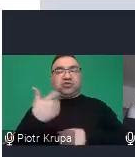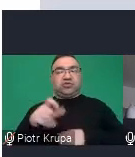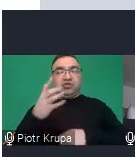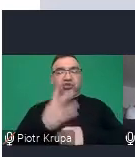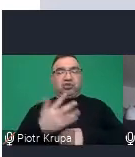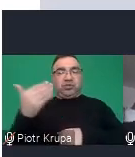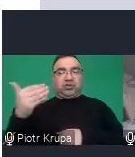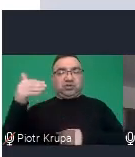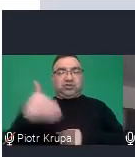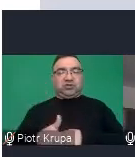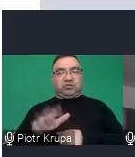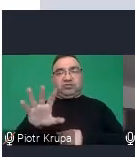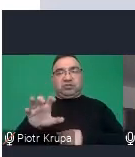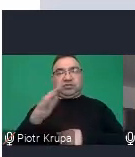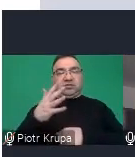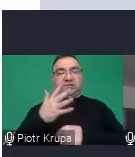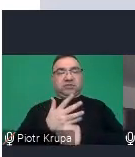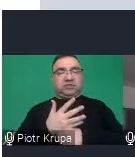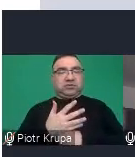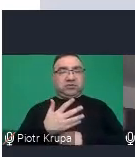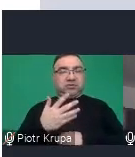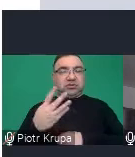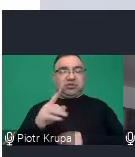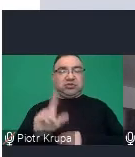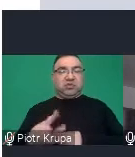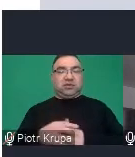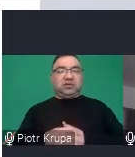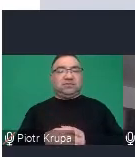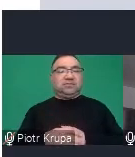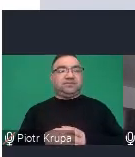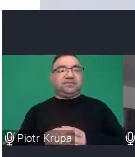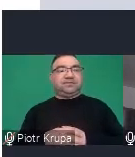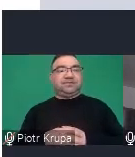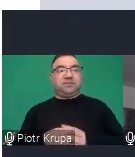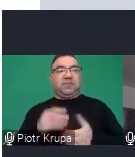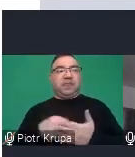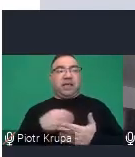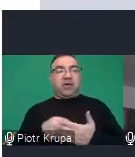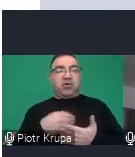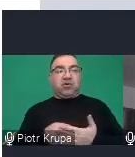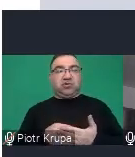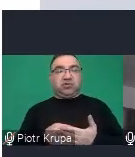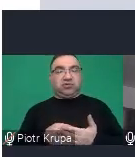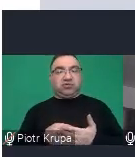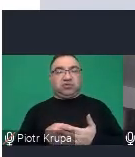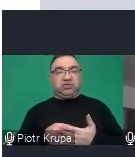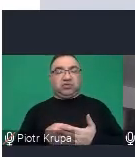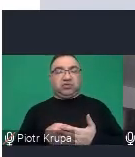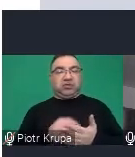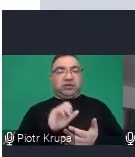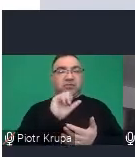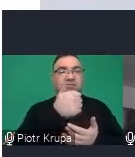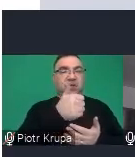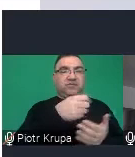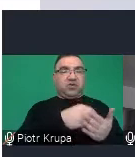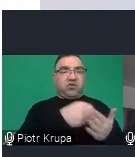145 554 zł. Jak widzimy, koszty nasze dla systemu pierwotnego